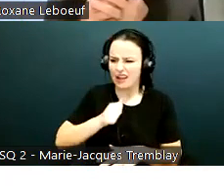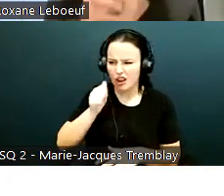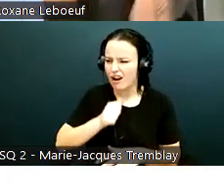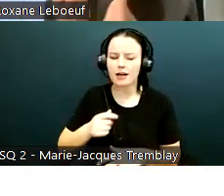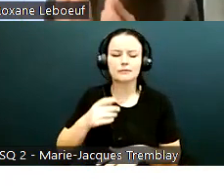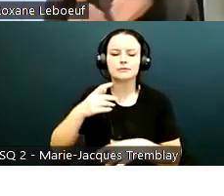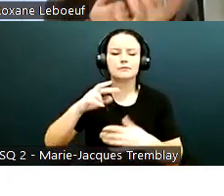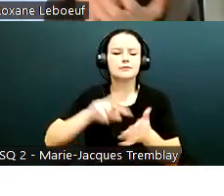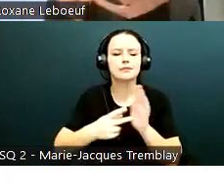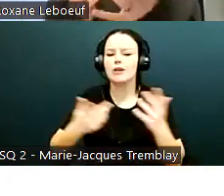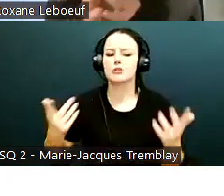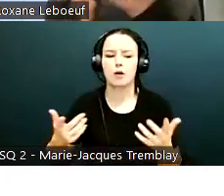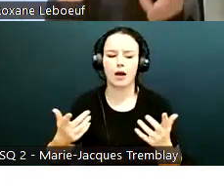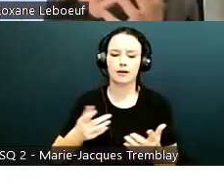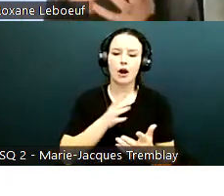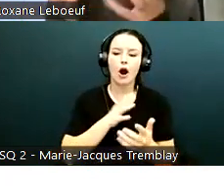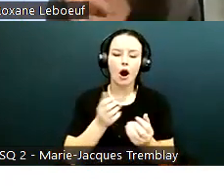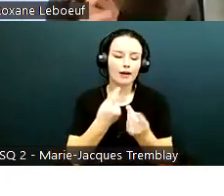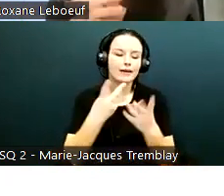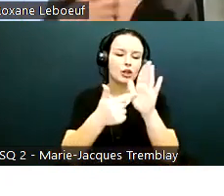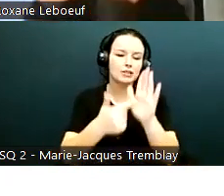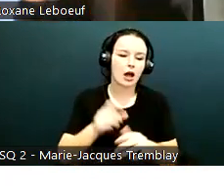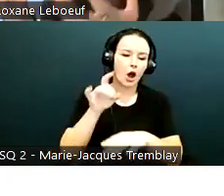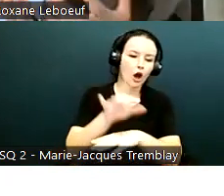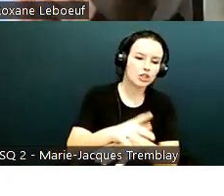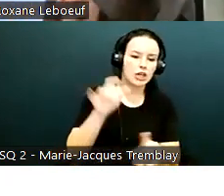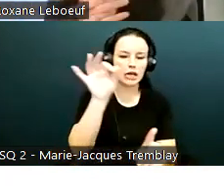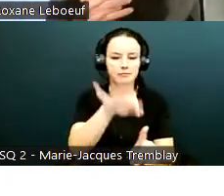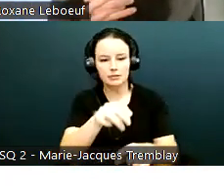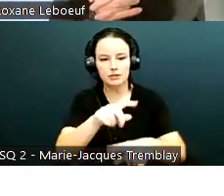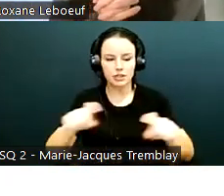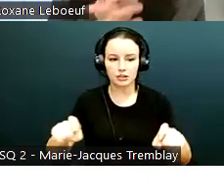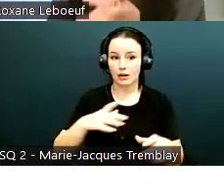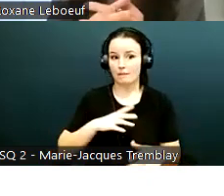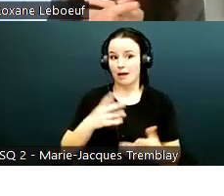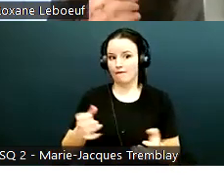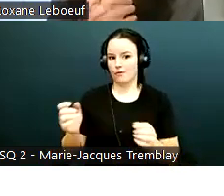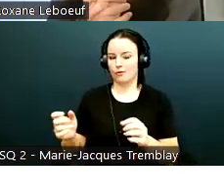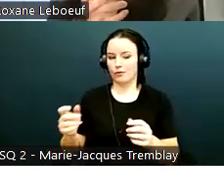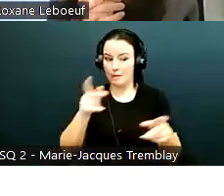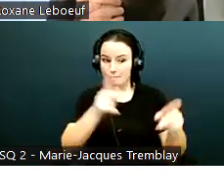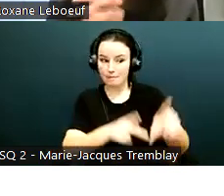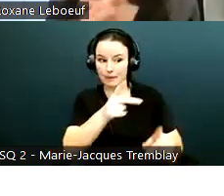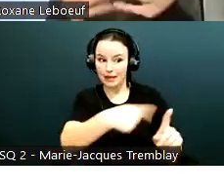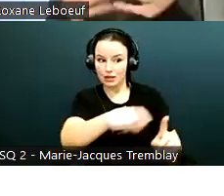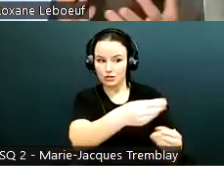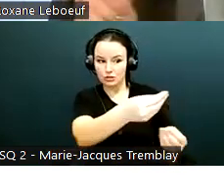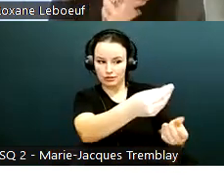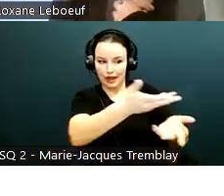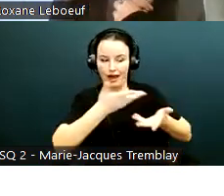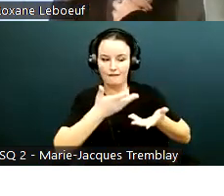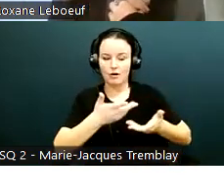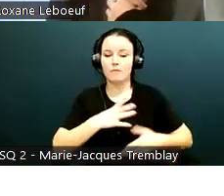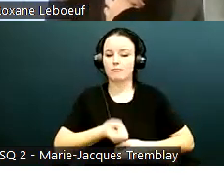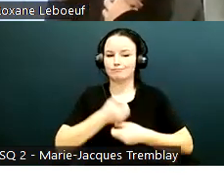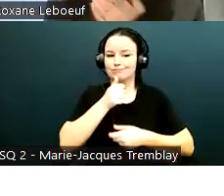a survolé quelques exemples, rejet, intimidation. Ici, on voulait donner la parole aux gens qui nous ont parlé. Donc, on a une dame qui